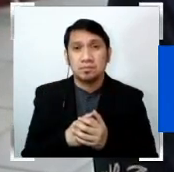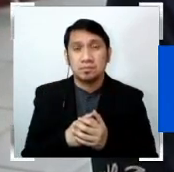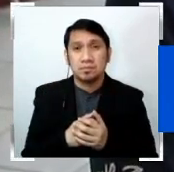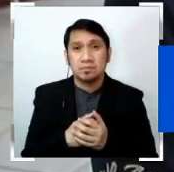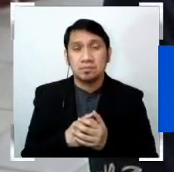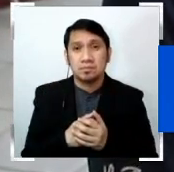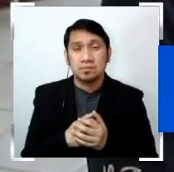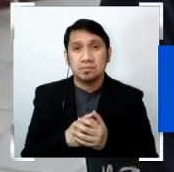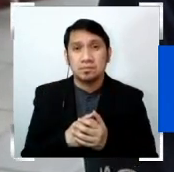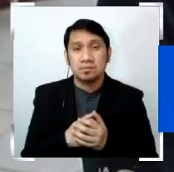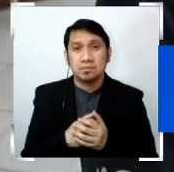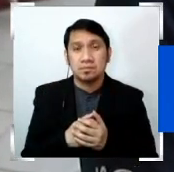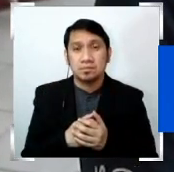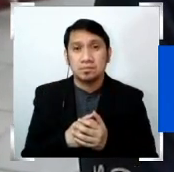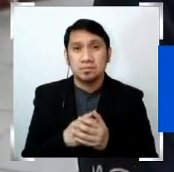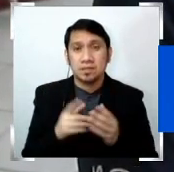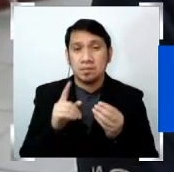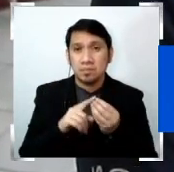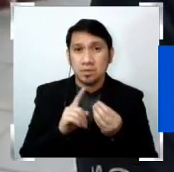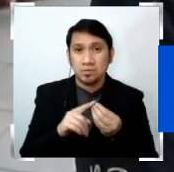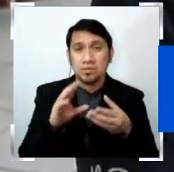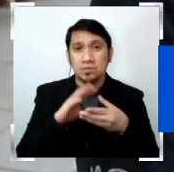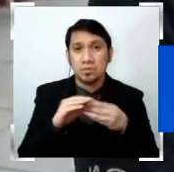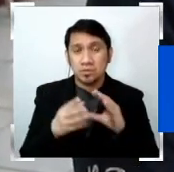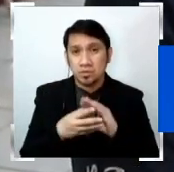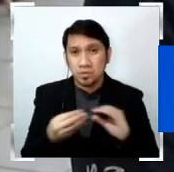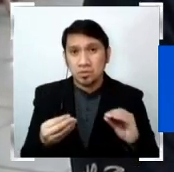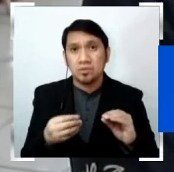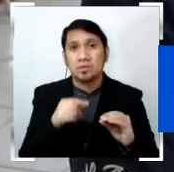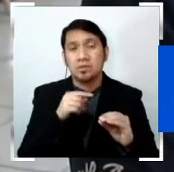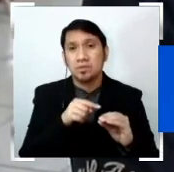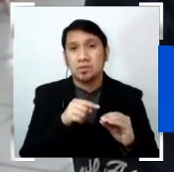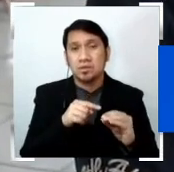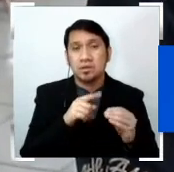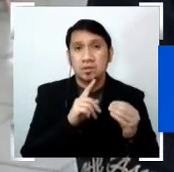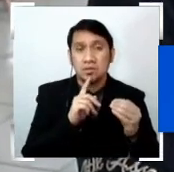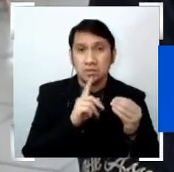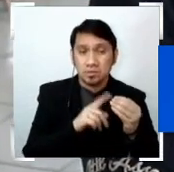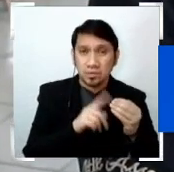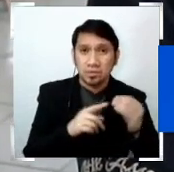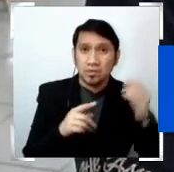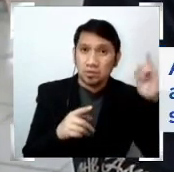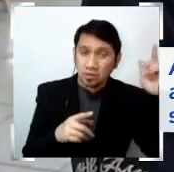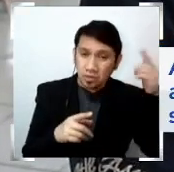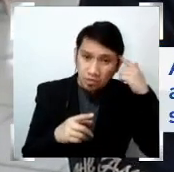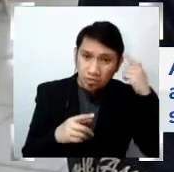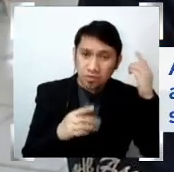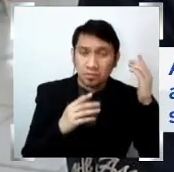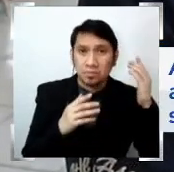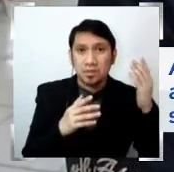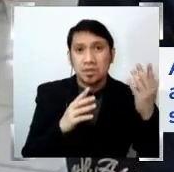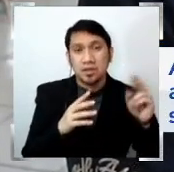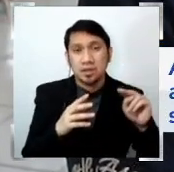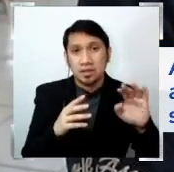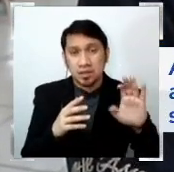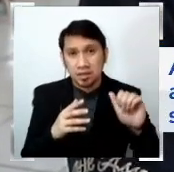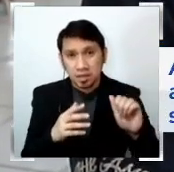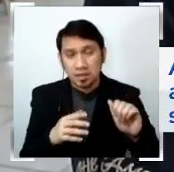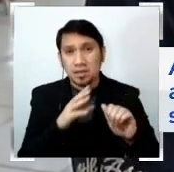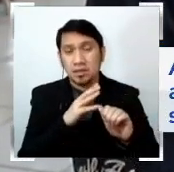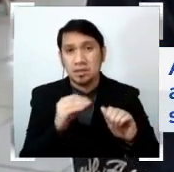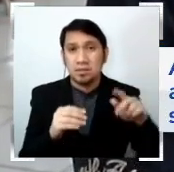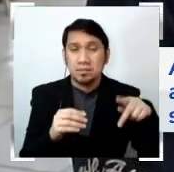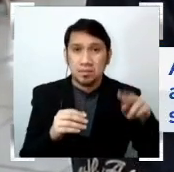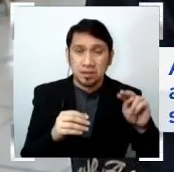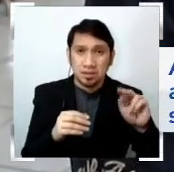spin na storya na ito ang ginagawa ng gobyerno, ito ang ginagawa po ng NEA, ito ang ginagawa ng PNP,